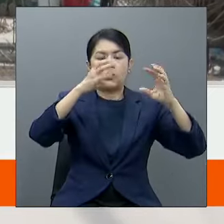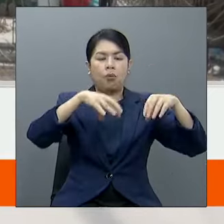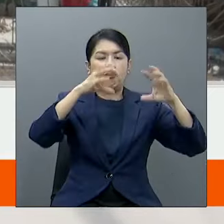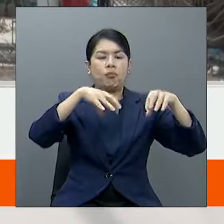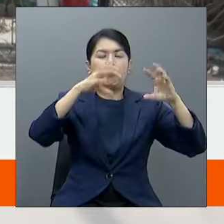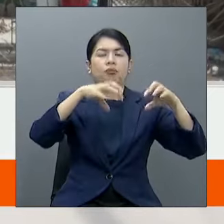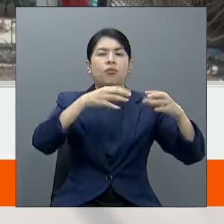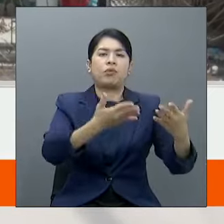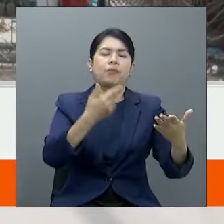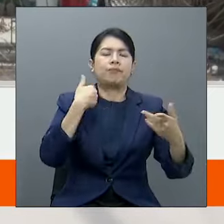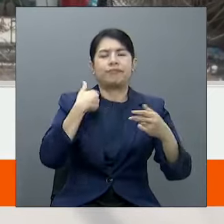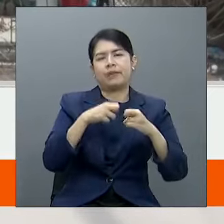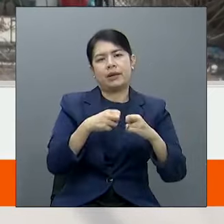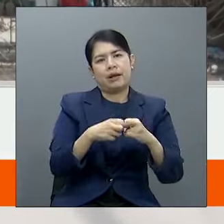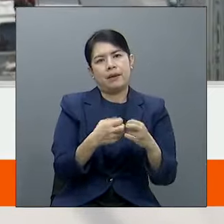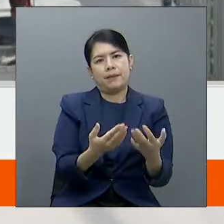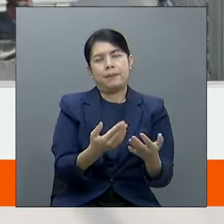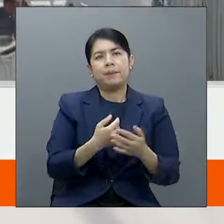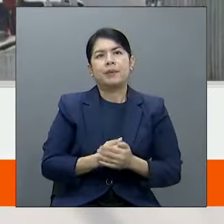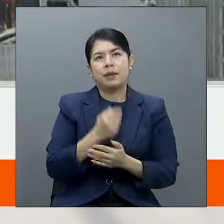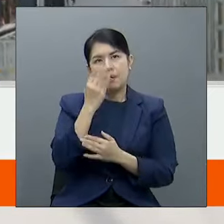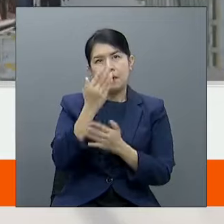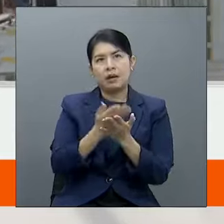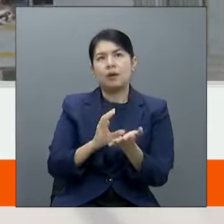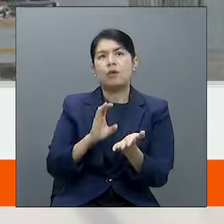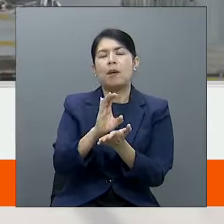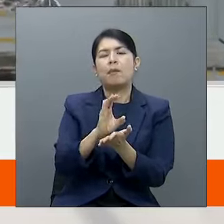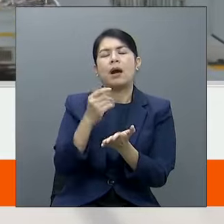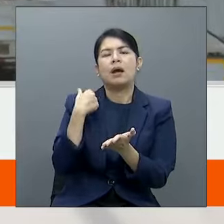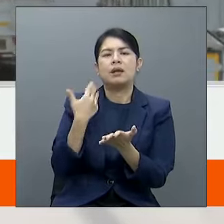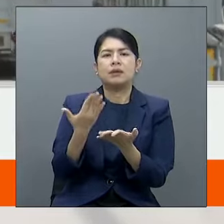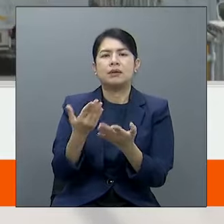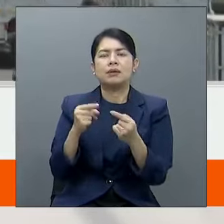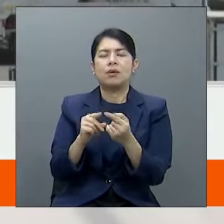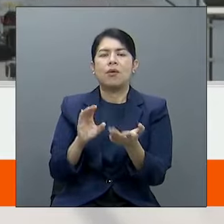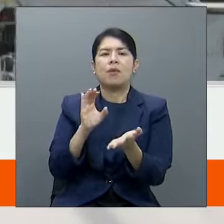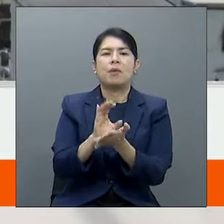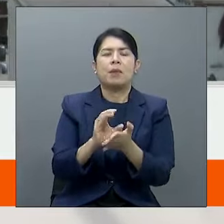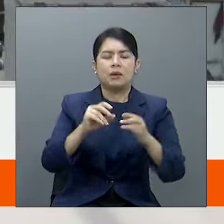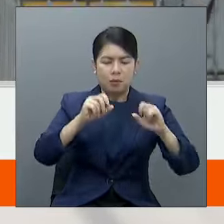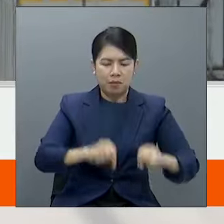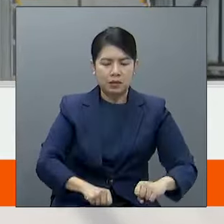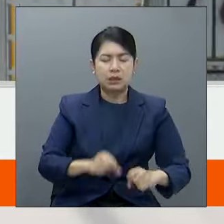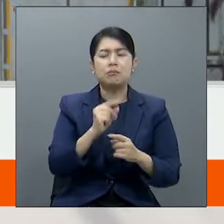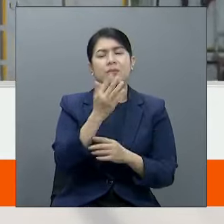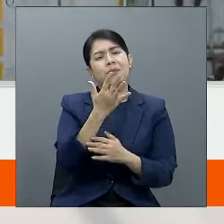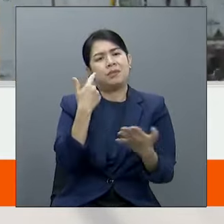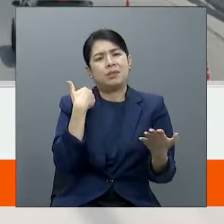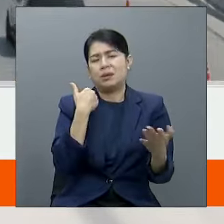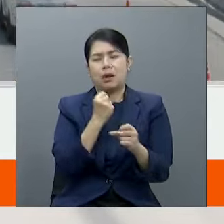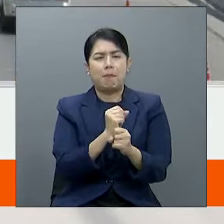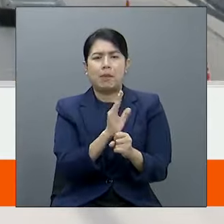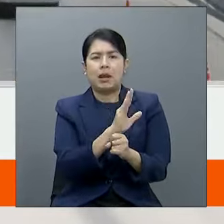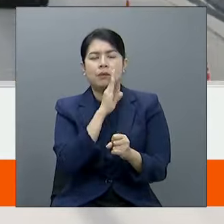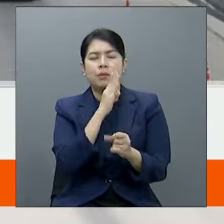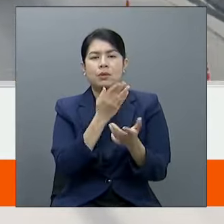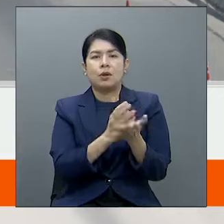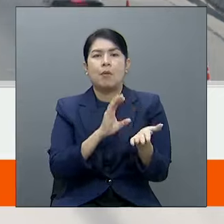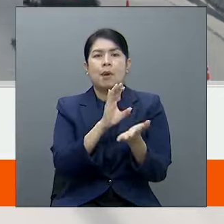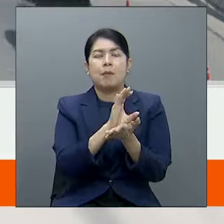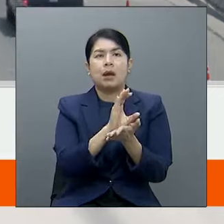คะมาตอนหน้าฝน งบประมาณมันมาแล้วเปล่าครับหน้าแรงงบมันไม่มามันก็สร้างไม่ได้งบมามันจะ